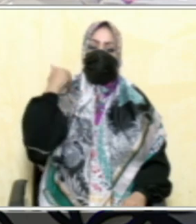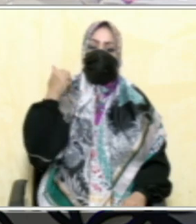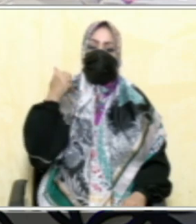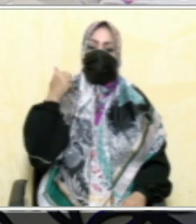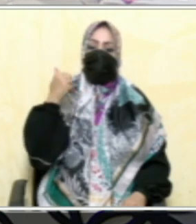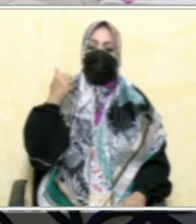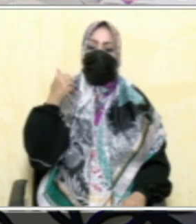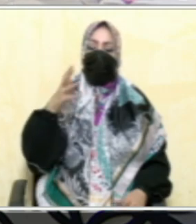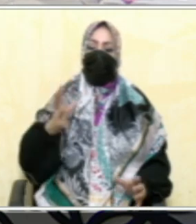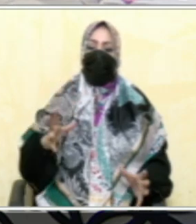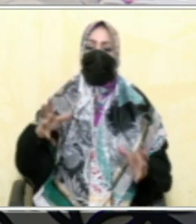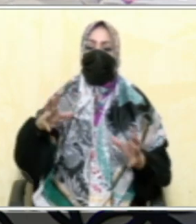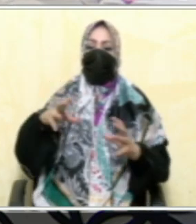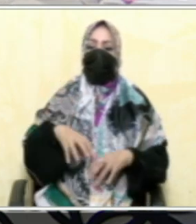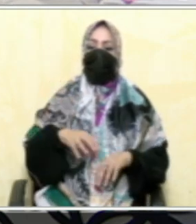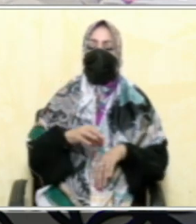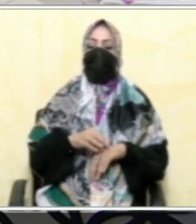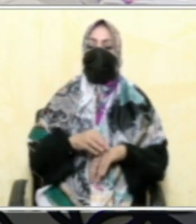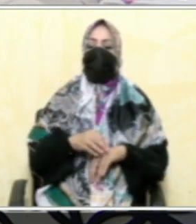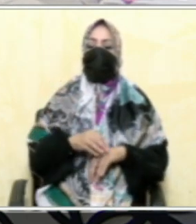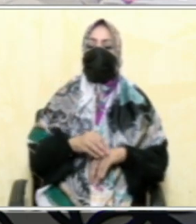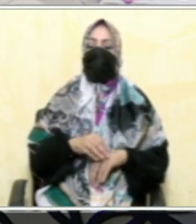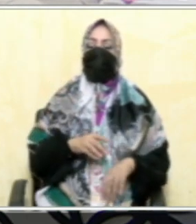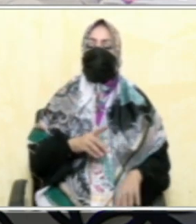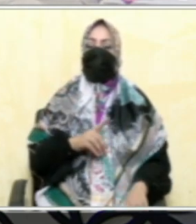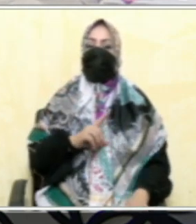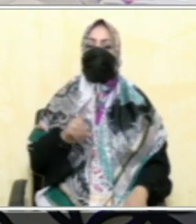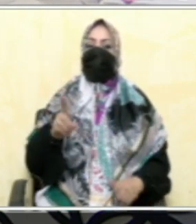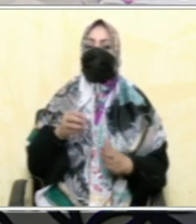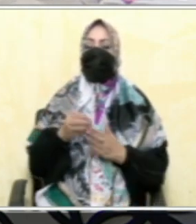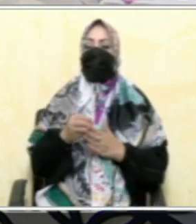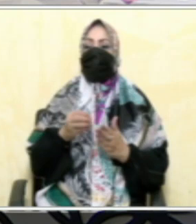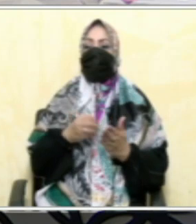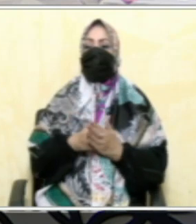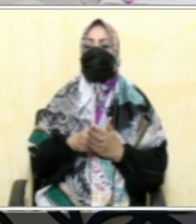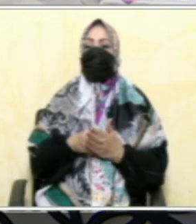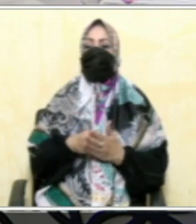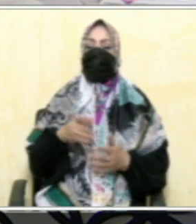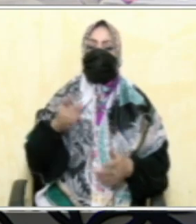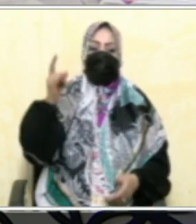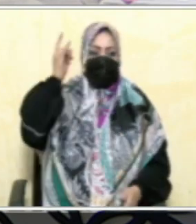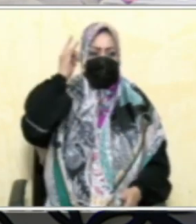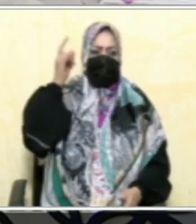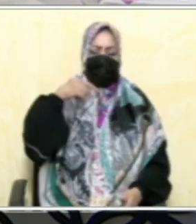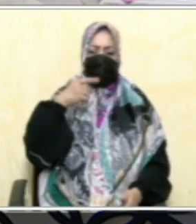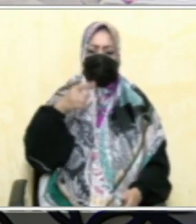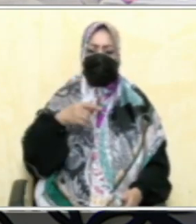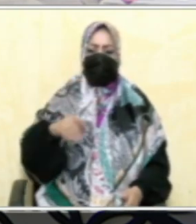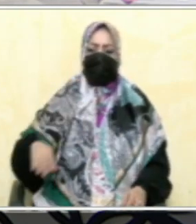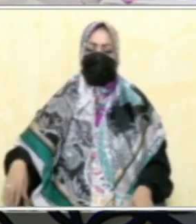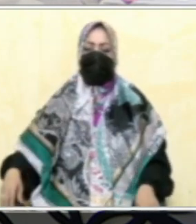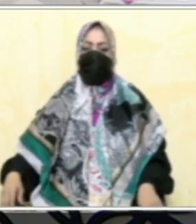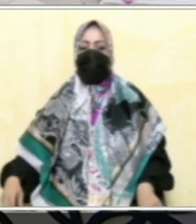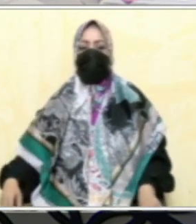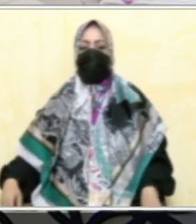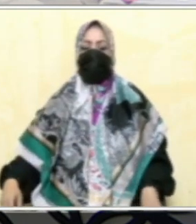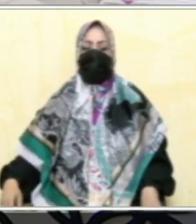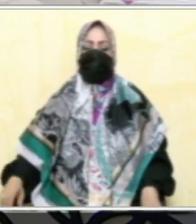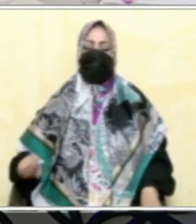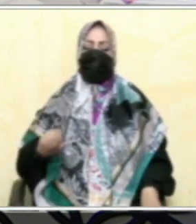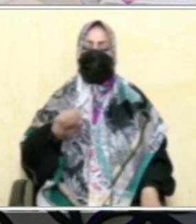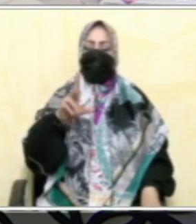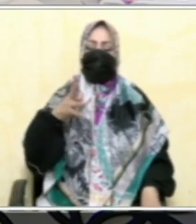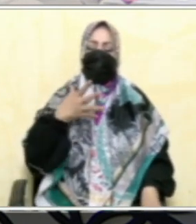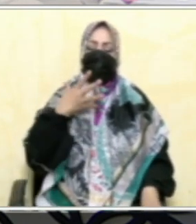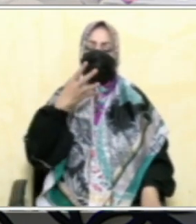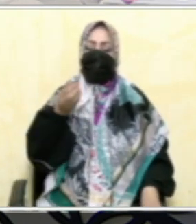ايش كلام زي كذا. ماشي يعني. وضح السؤال، تسمعيني الجواب يا سالمة، وضحت إن شاء الله. نبي الإجابة. ماشي تمام إن شاء الله، تمام تسمعين.